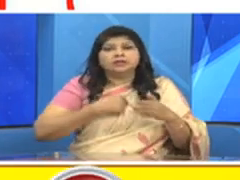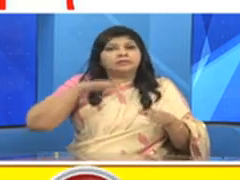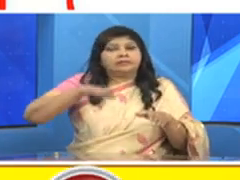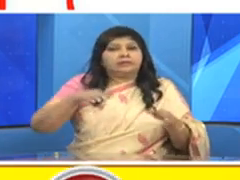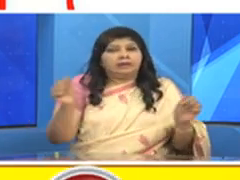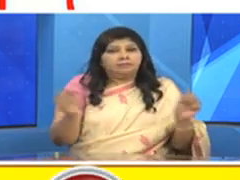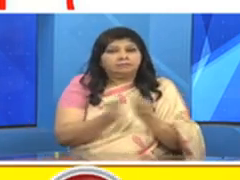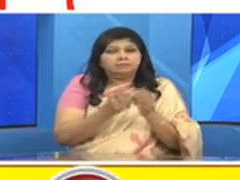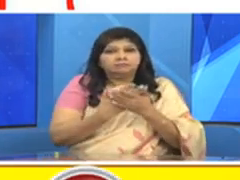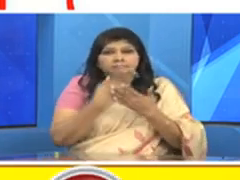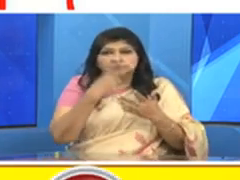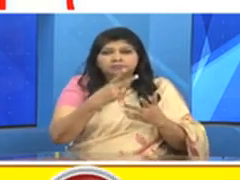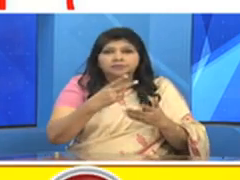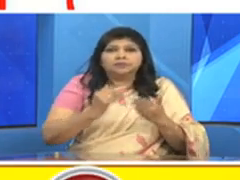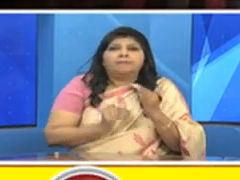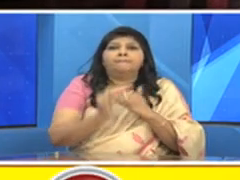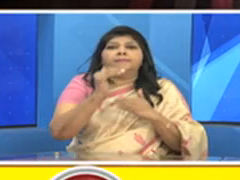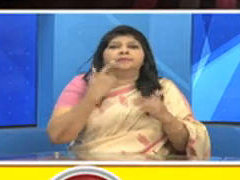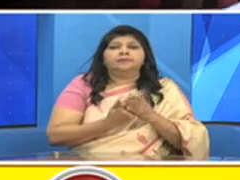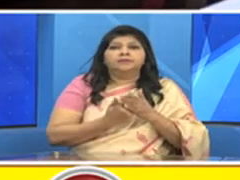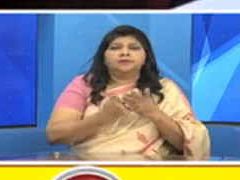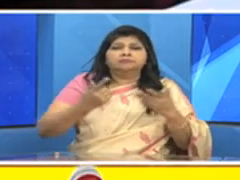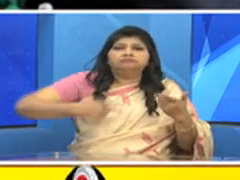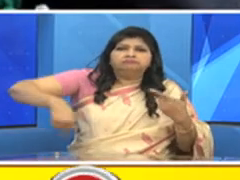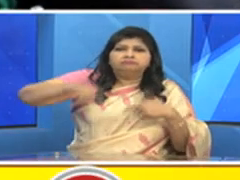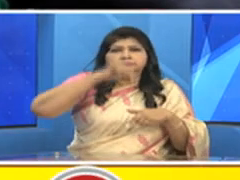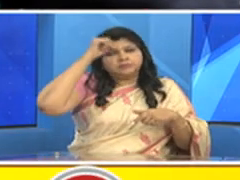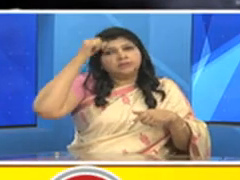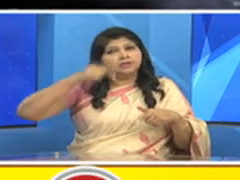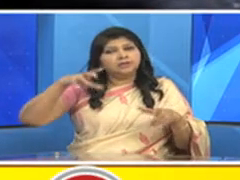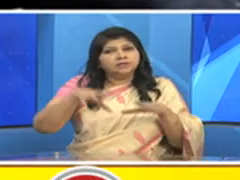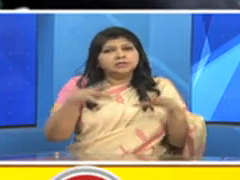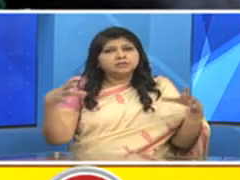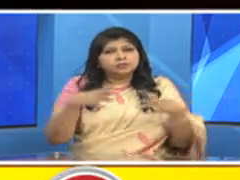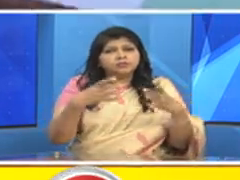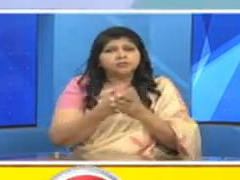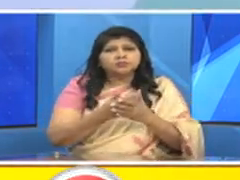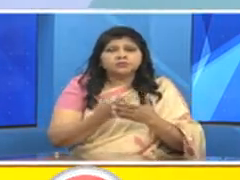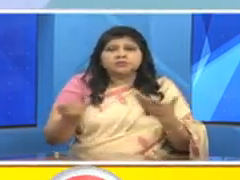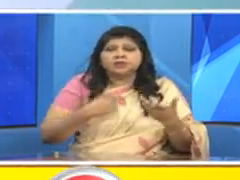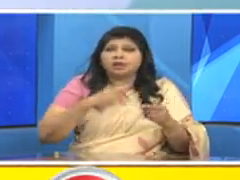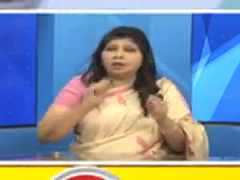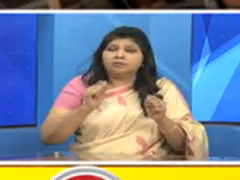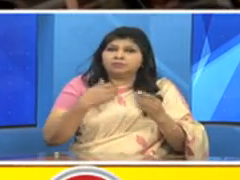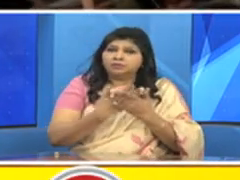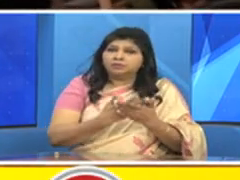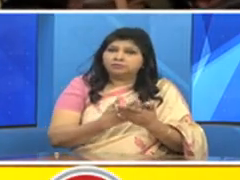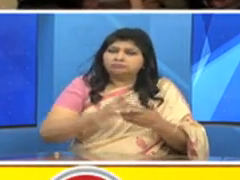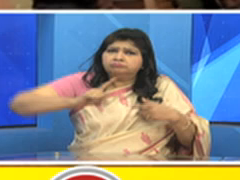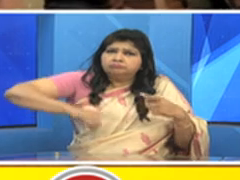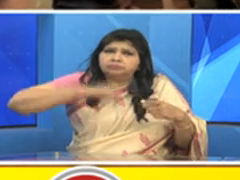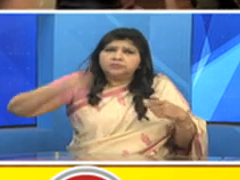बनता हुआ उभर रहा है। देश और समाज के लिए कुछ कर गुजरने की भावना हर